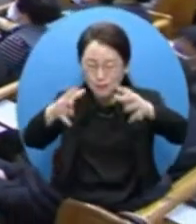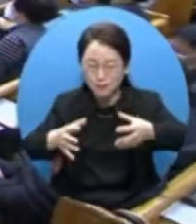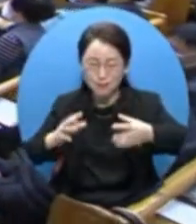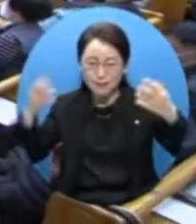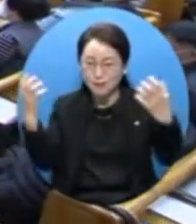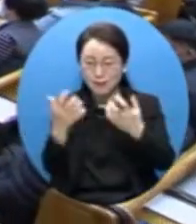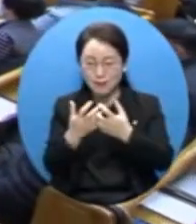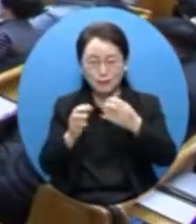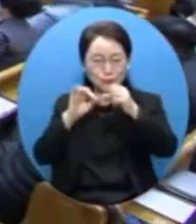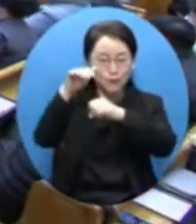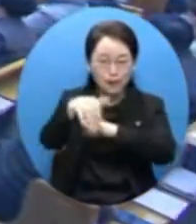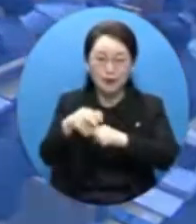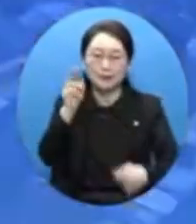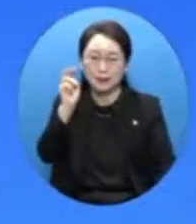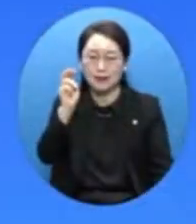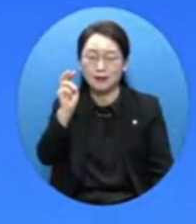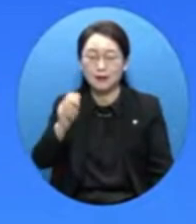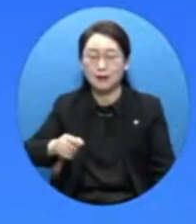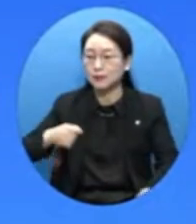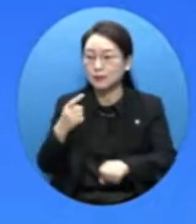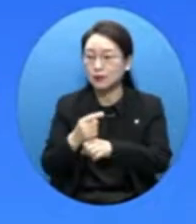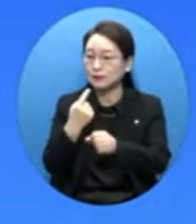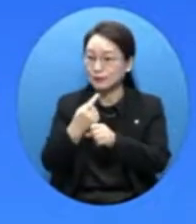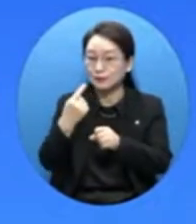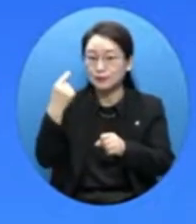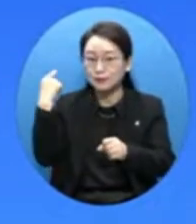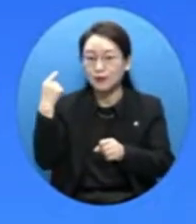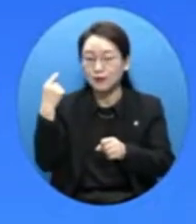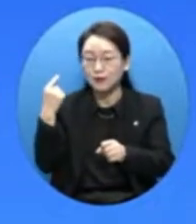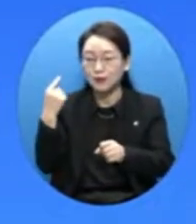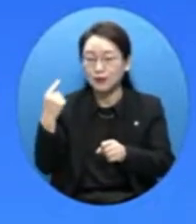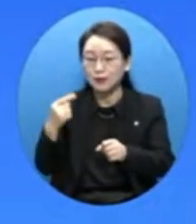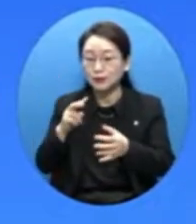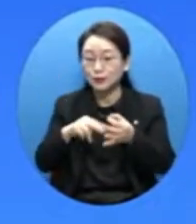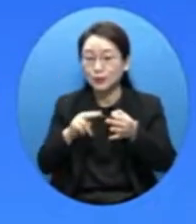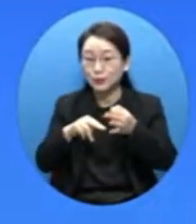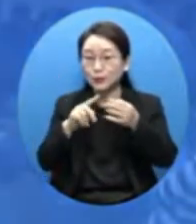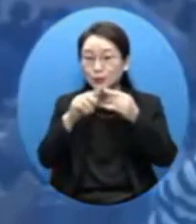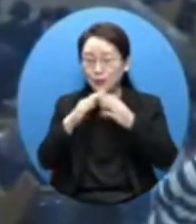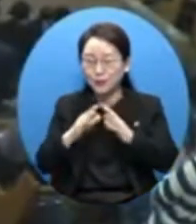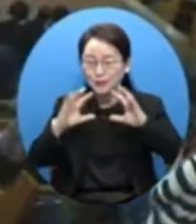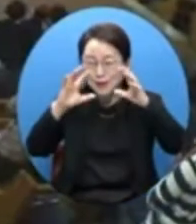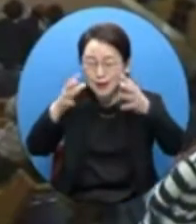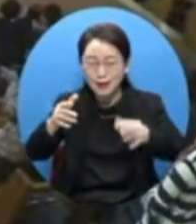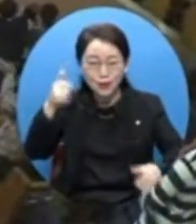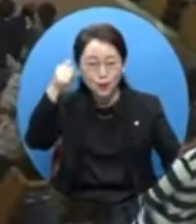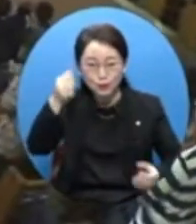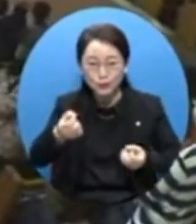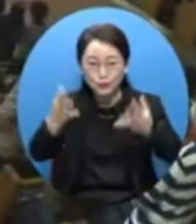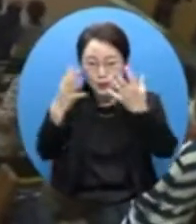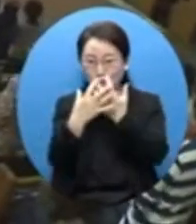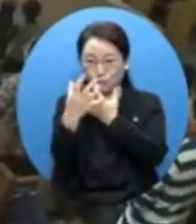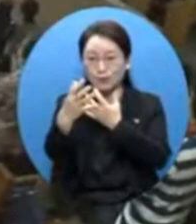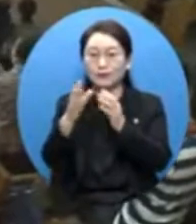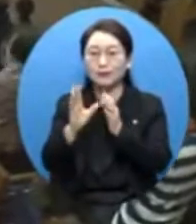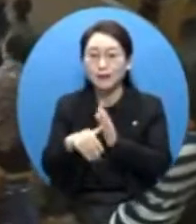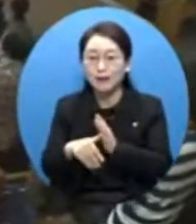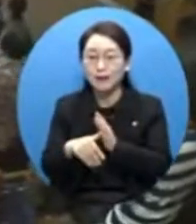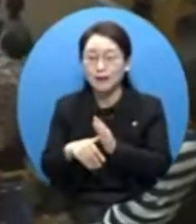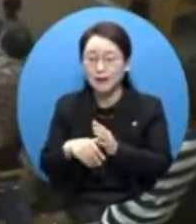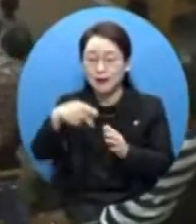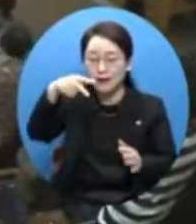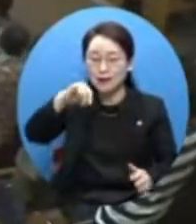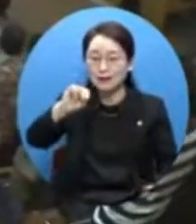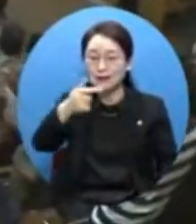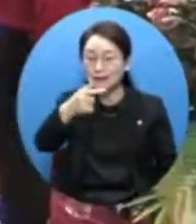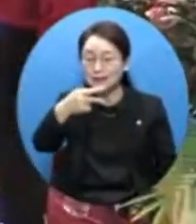것입니다. 이미 작년에 저희 교회에서 세계 오순절 대회를 할 때 신디 제이콥스